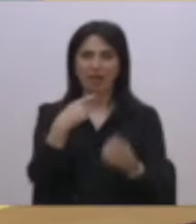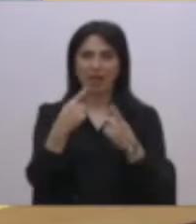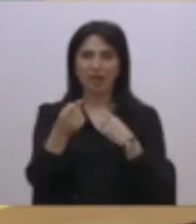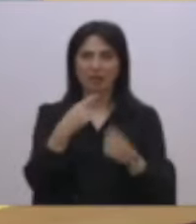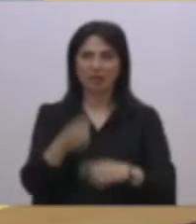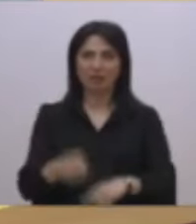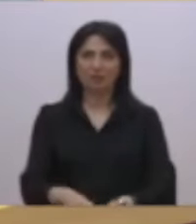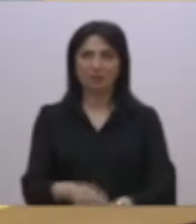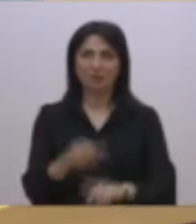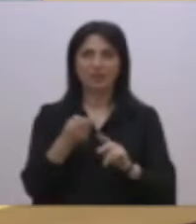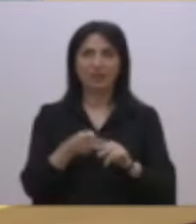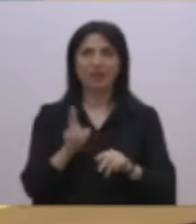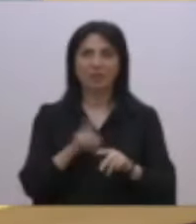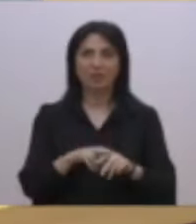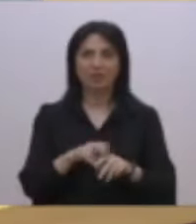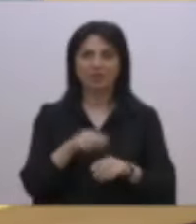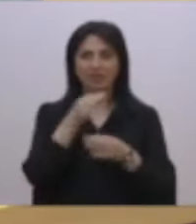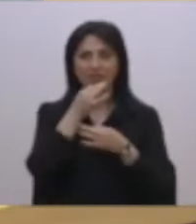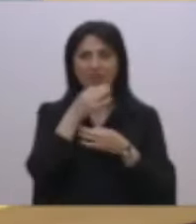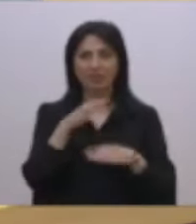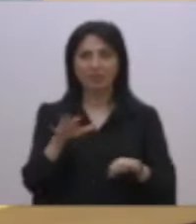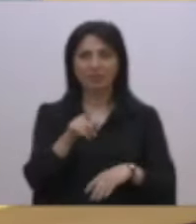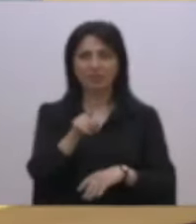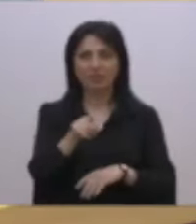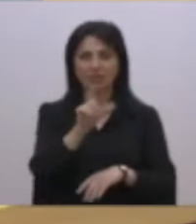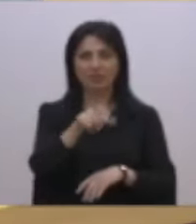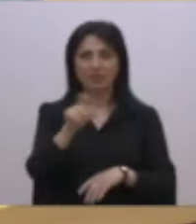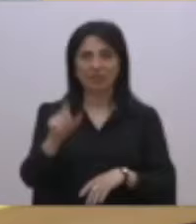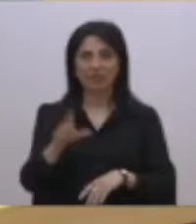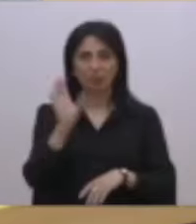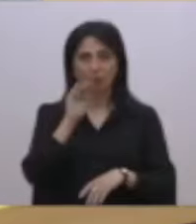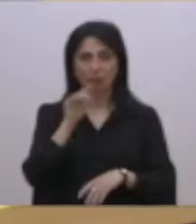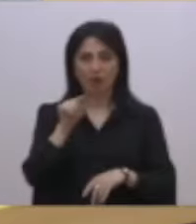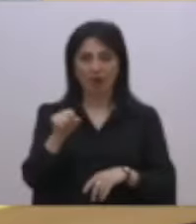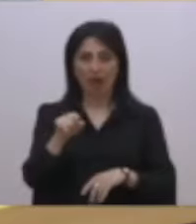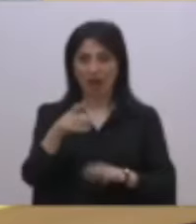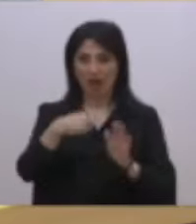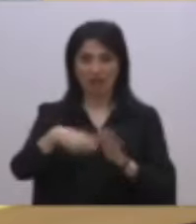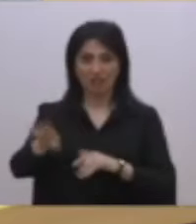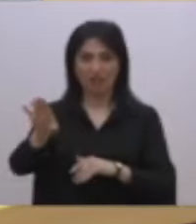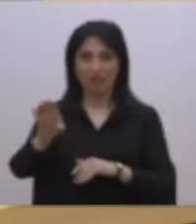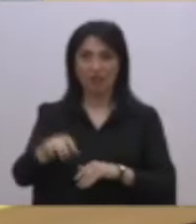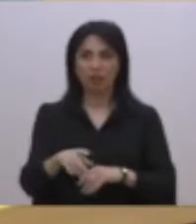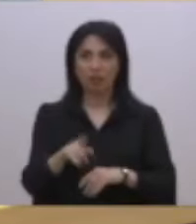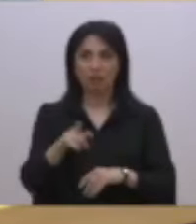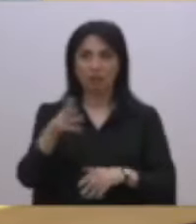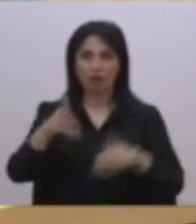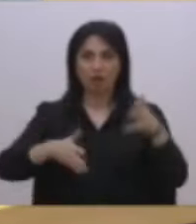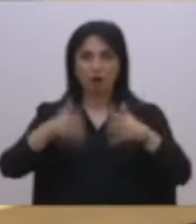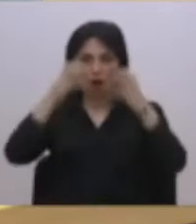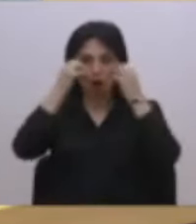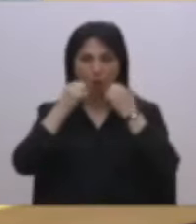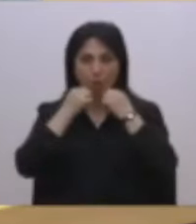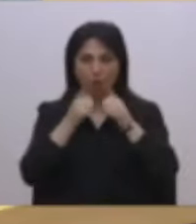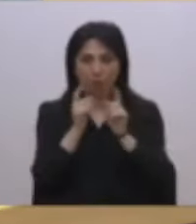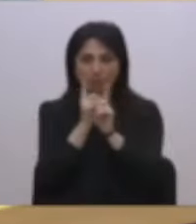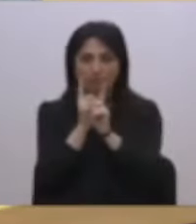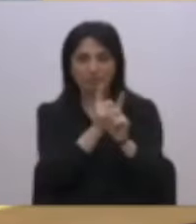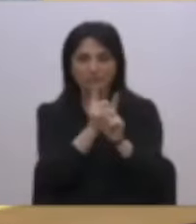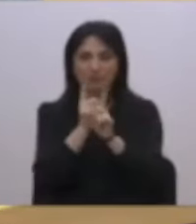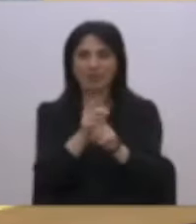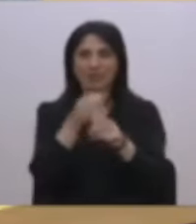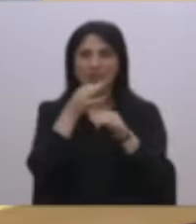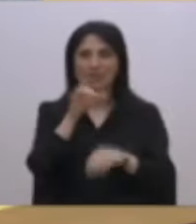გელაპარაკები. ამიტომ ნებისმიერი თქვენთაგანი, როდესაც აქედან გავა რობოკოპების საშუალებით,